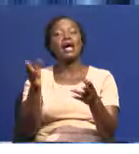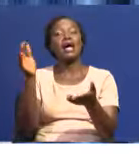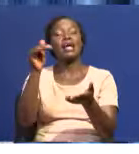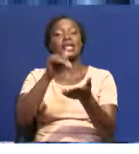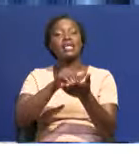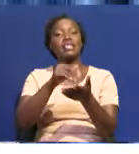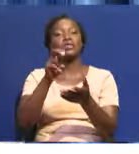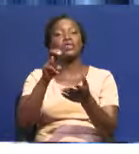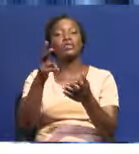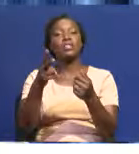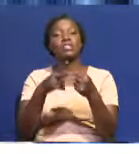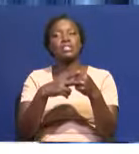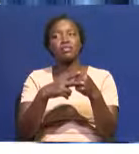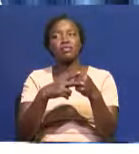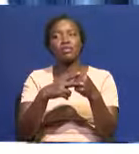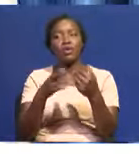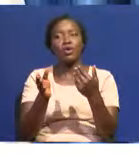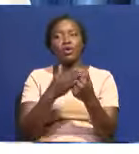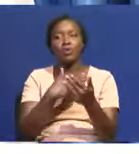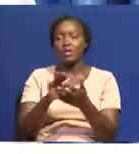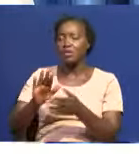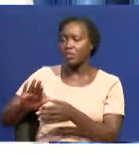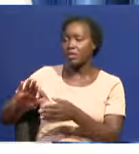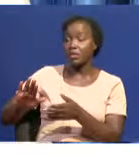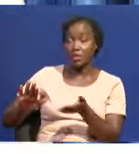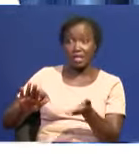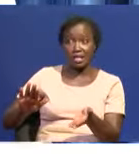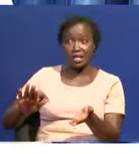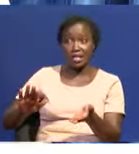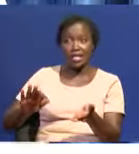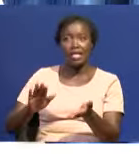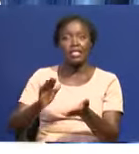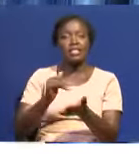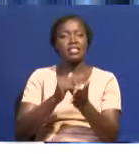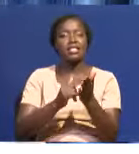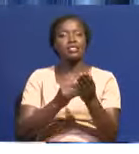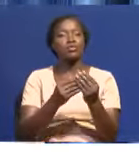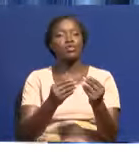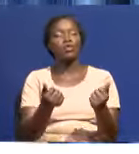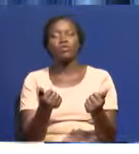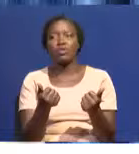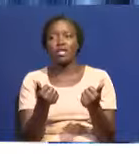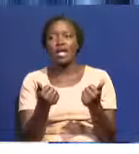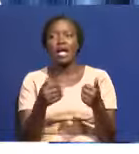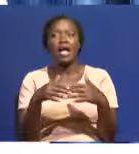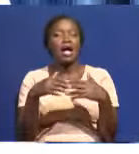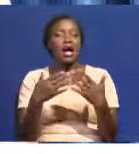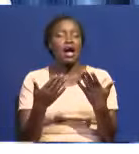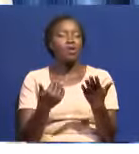uchaguzi 2027. Ile imebaki hapa katikati ni kushughulikia zile